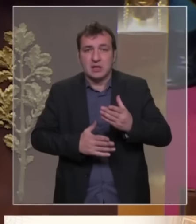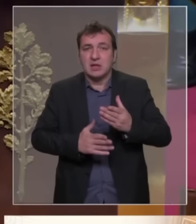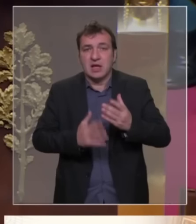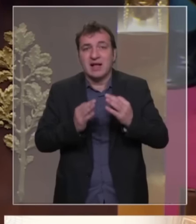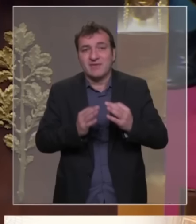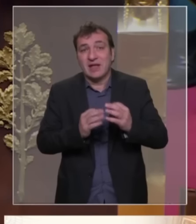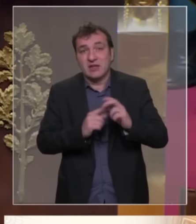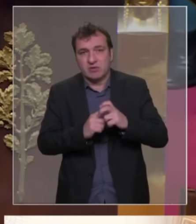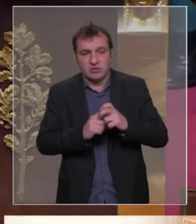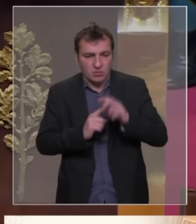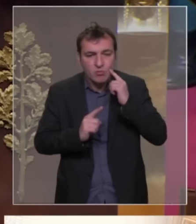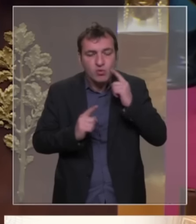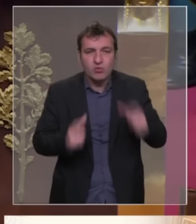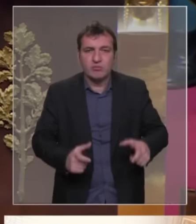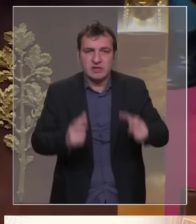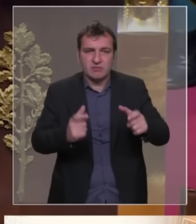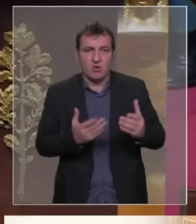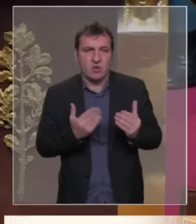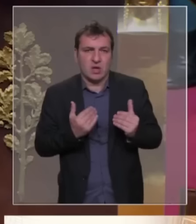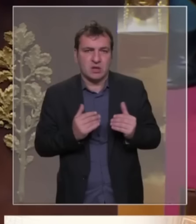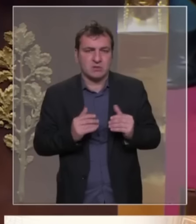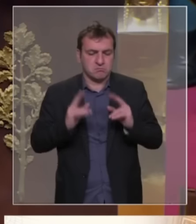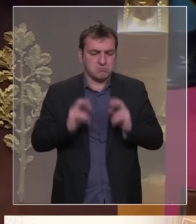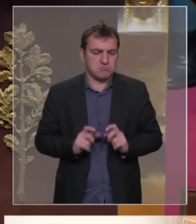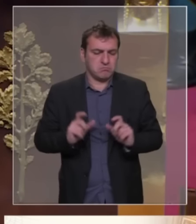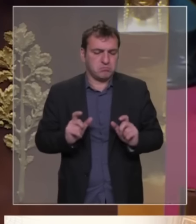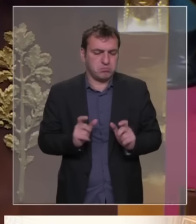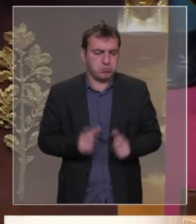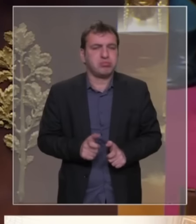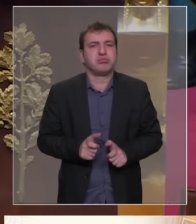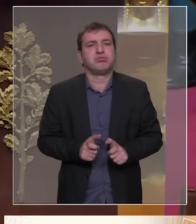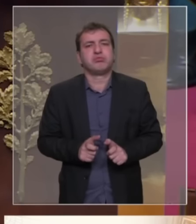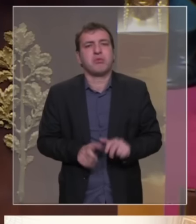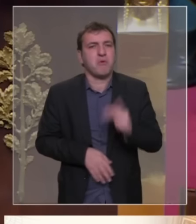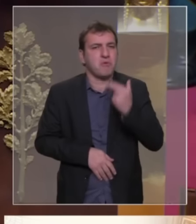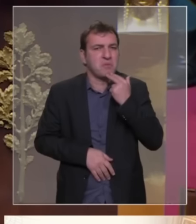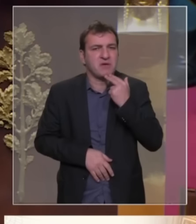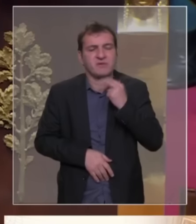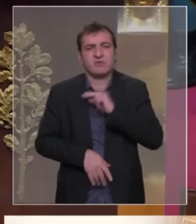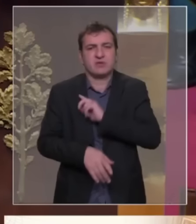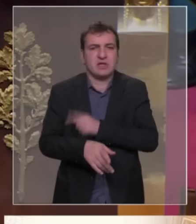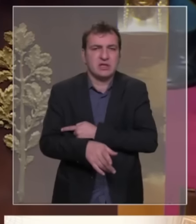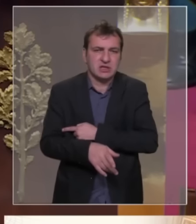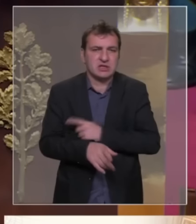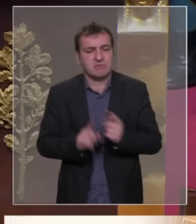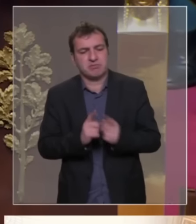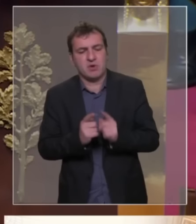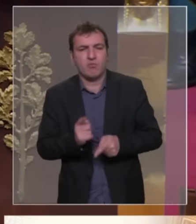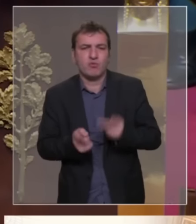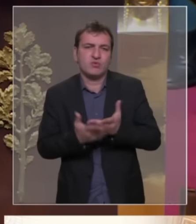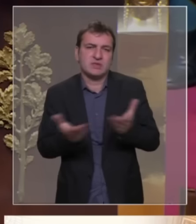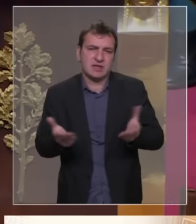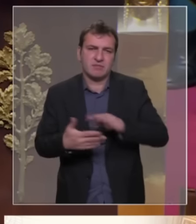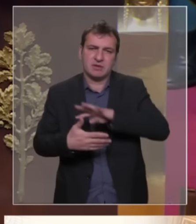le diagnostic de performance énergétique sera simplifié et son calendrier sera adapté.